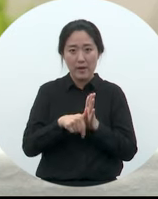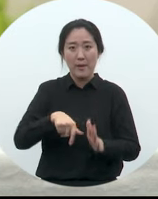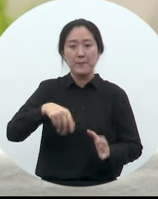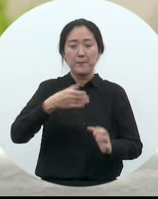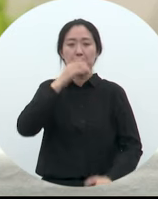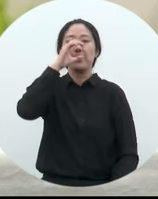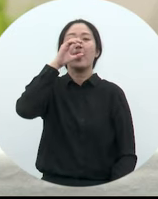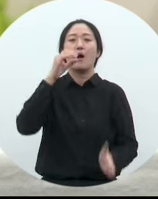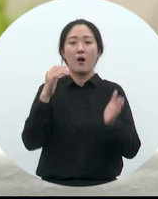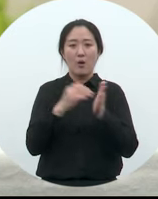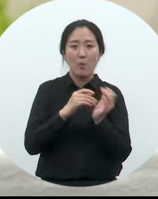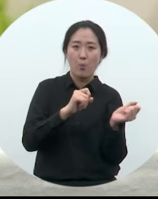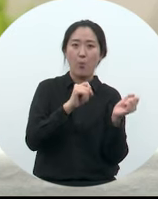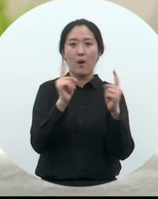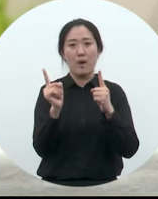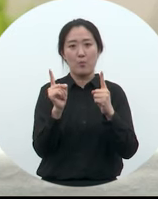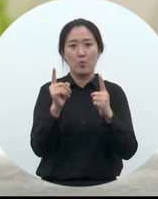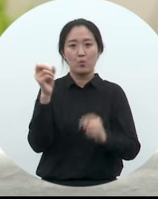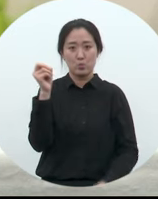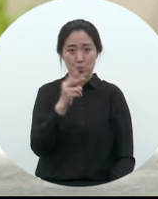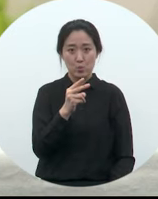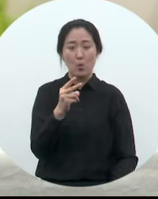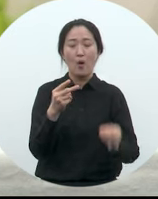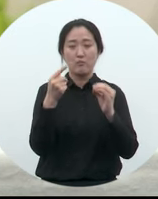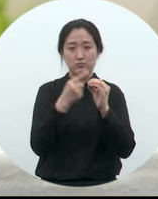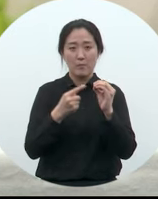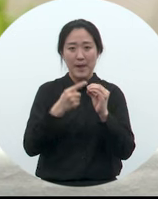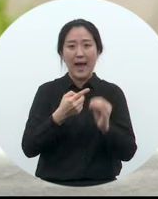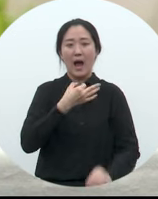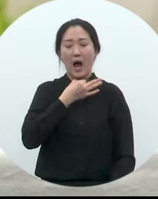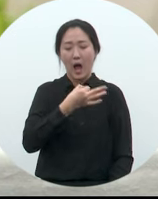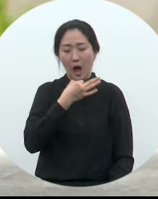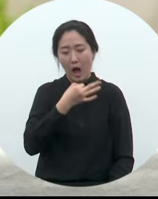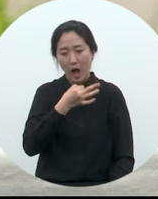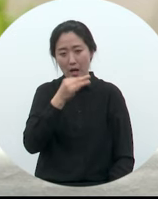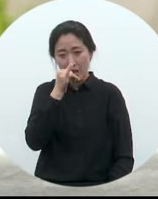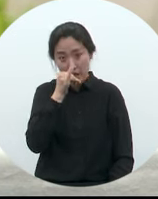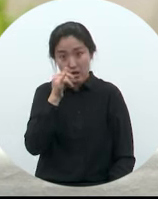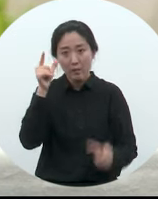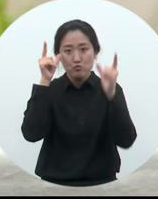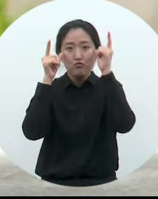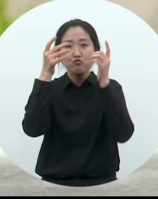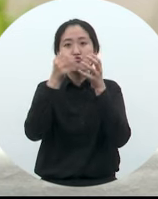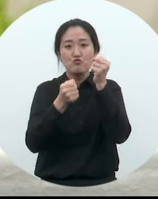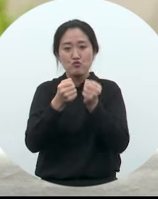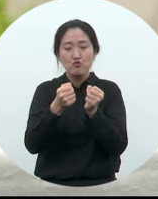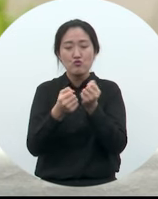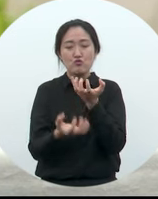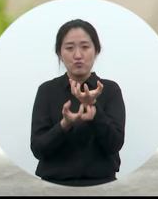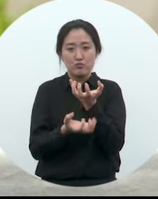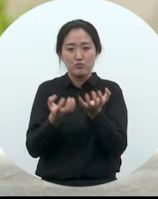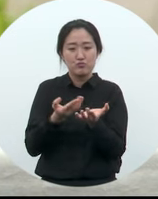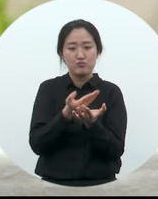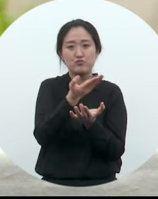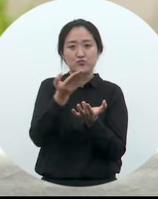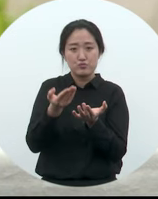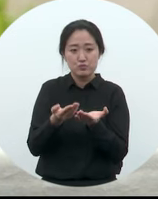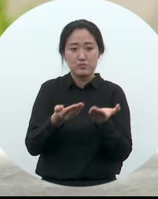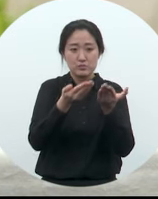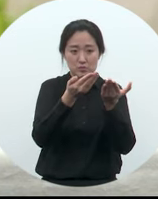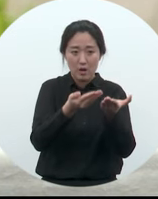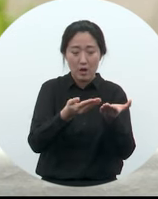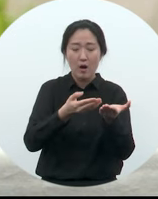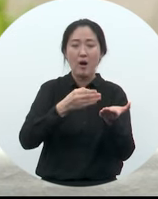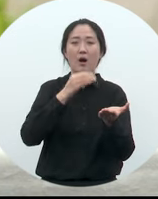원기를 회복했다라는 그런 얘기가 있고요. 그리고 또 부처님께서 감기에 걸리자 이 우유로